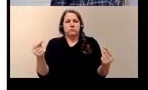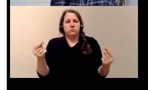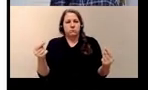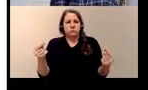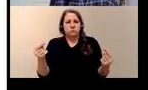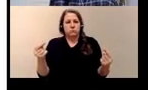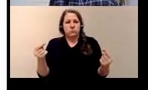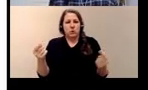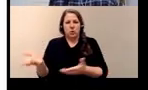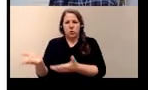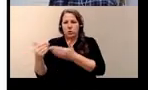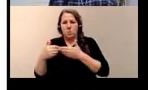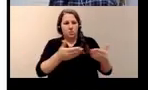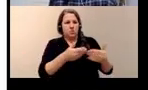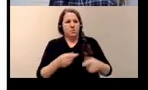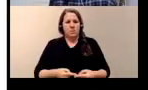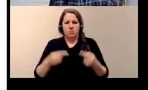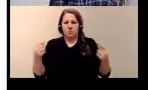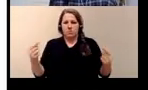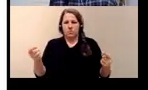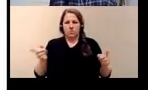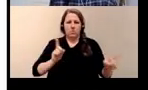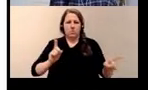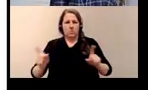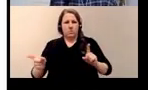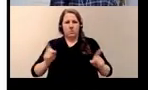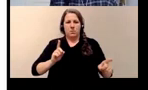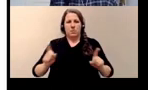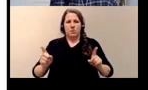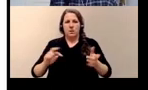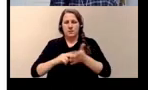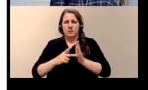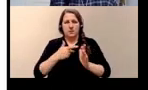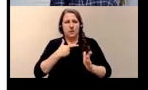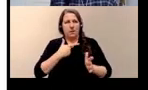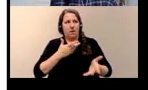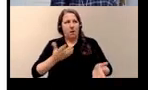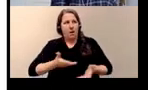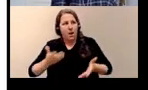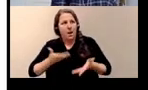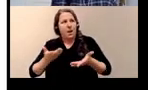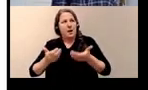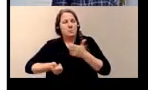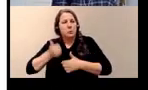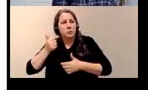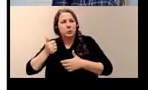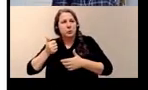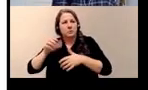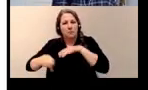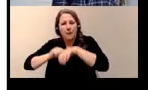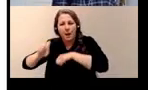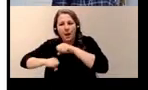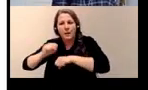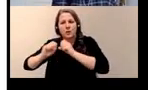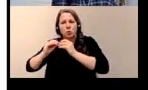double demande qui va d'un côté hein, à un changement dans lequel on nous incite d'être plus à utiliser les